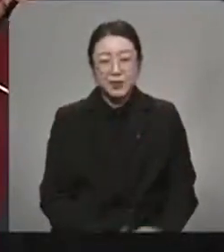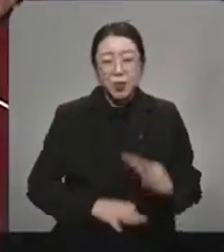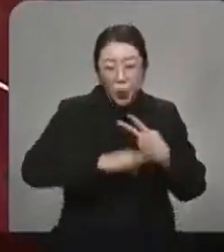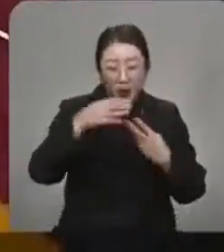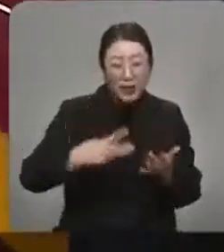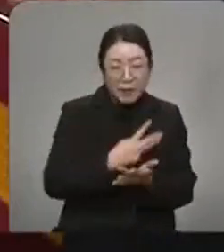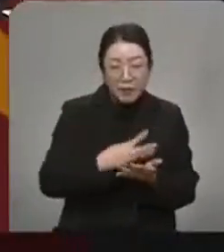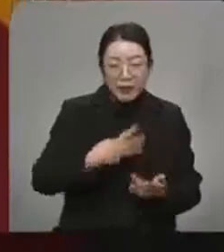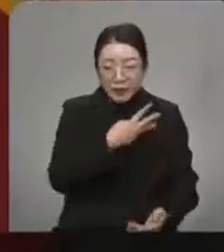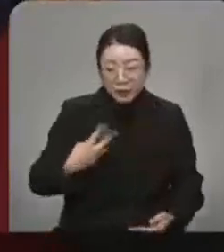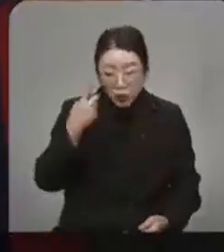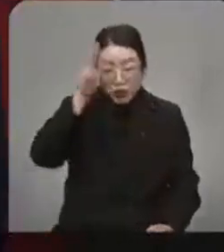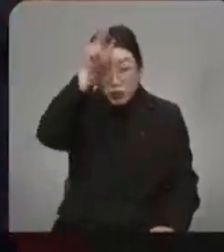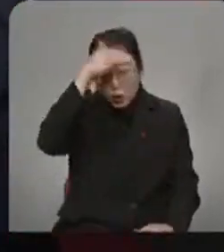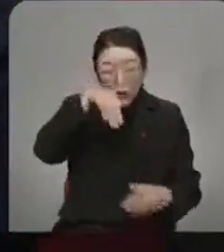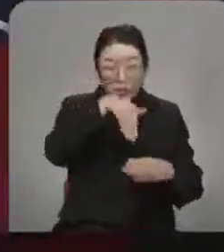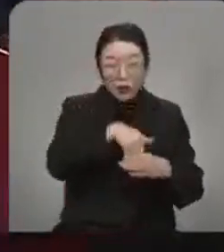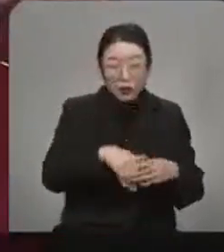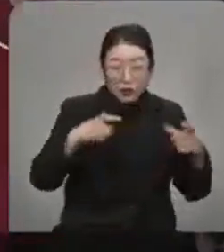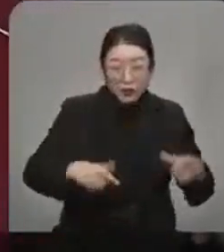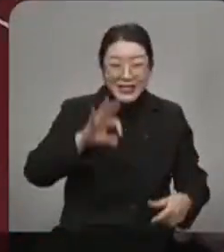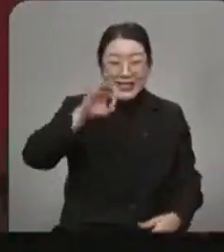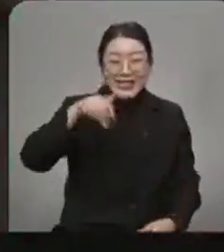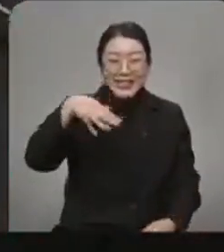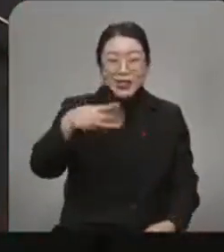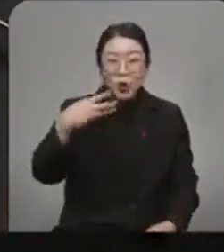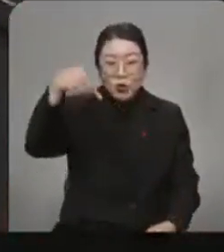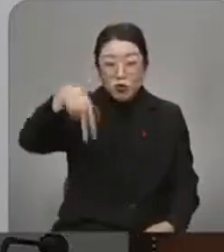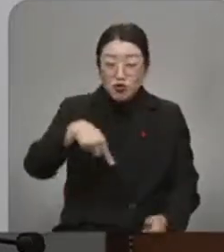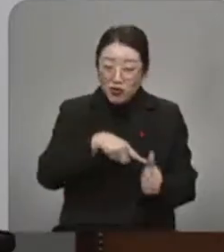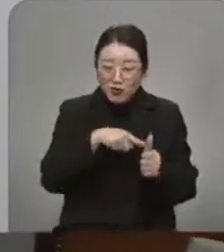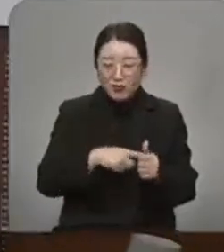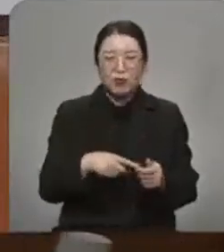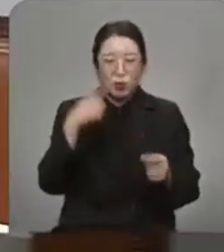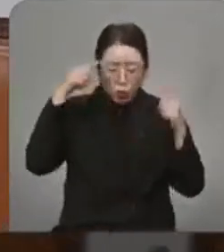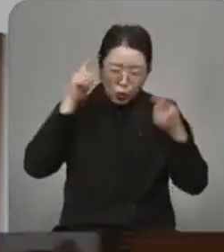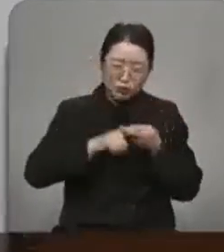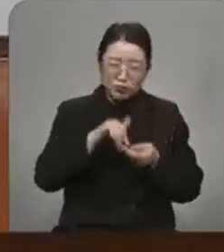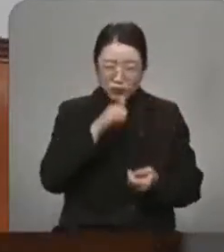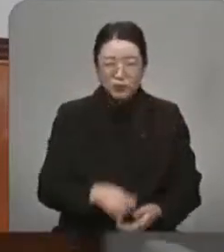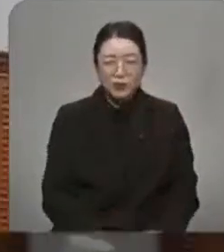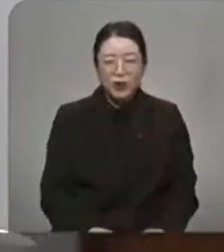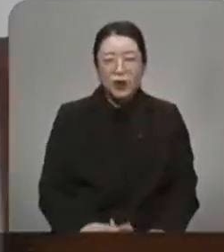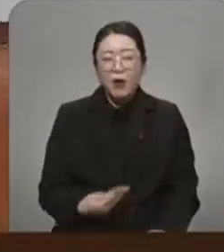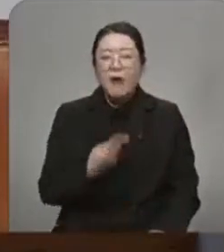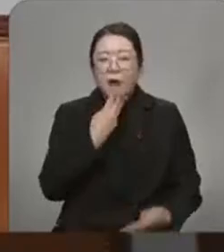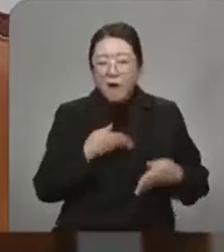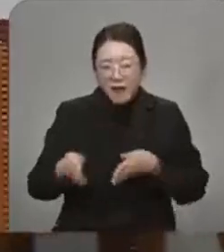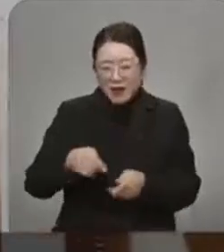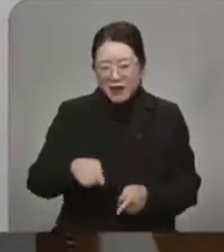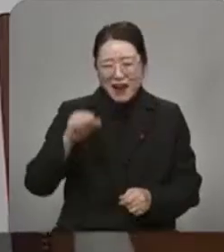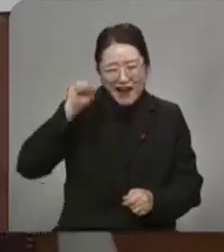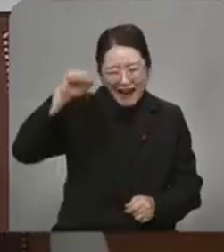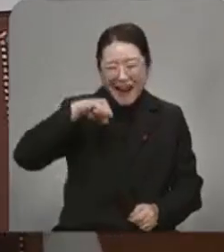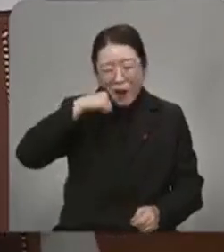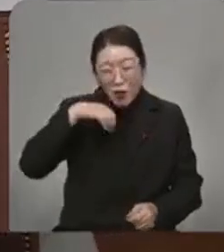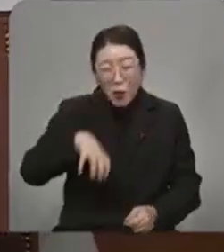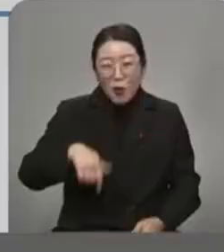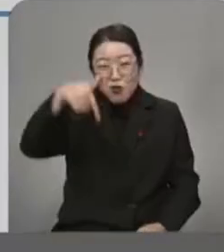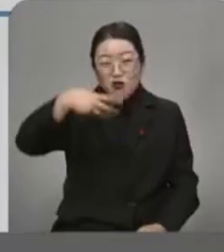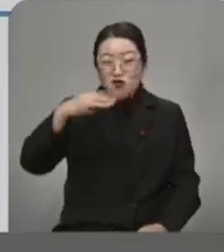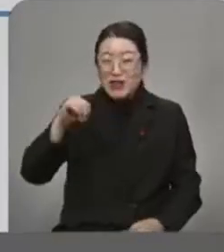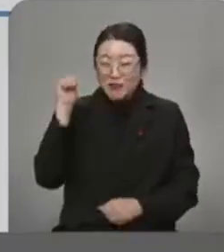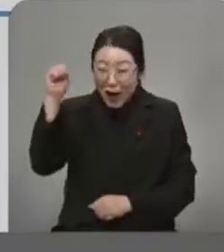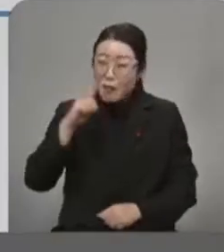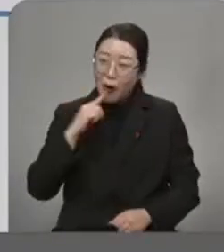태백 삼척 정선 선거구 이철규 의원도 관심입니다 수도권 험지로 분류되는 경기 구리시 출마설지